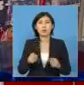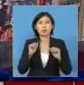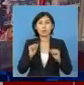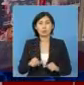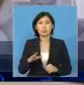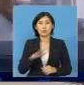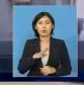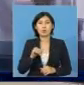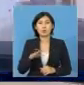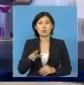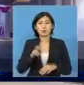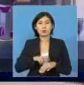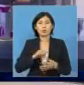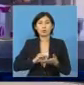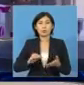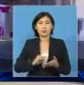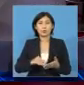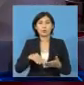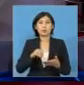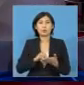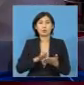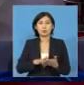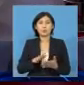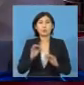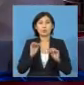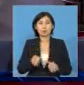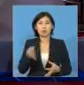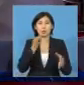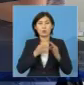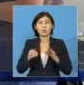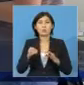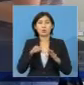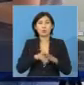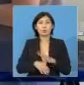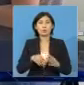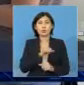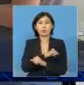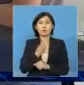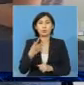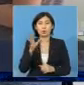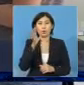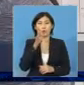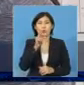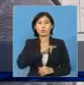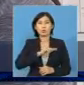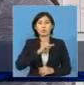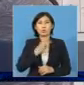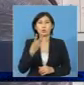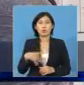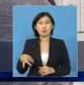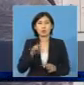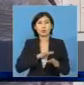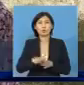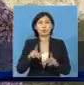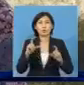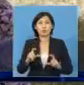беріледі. Антибиотиктерді дәрігердің тағайындауы бар адамдар алып жүр. Дәрі-дәрмек қор демалыс күндері бір мезгіл, жұмыс күндері тәулігіне екі рет